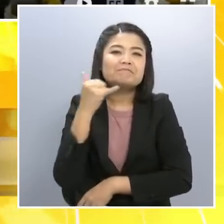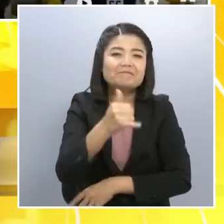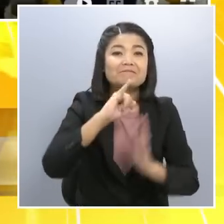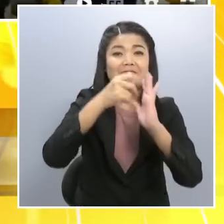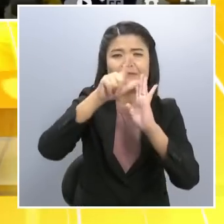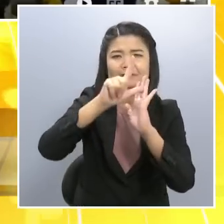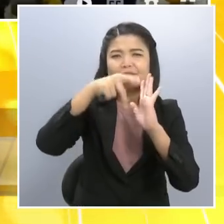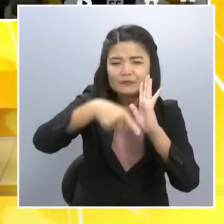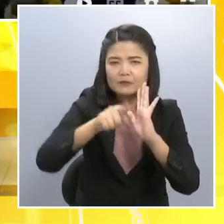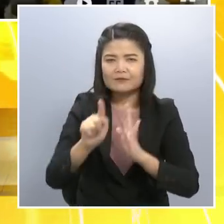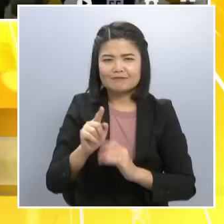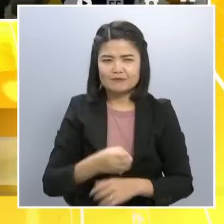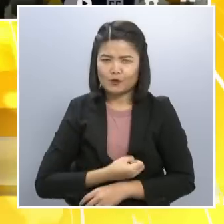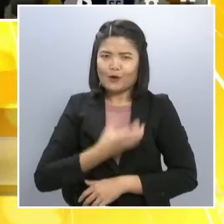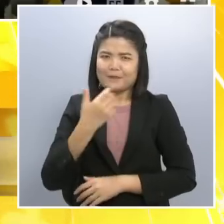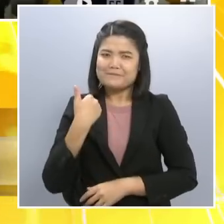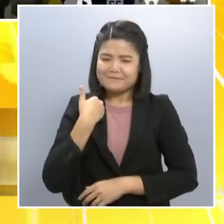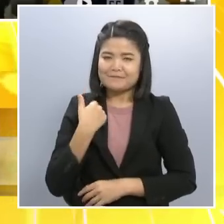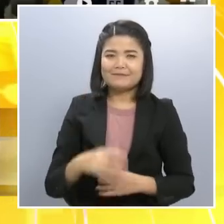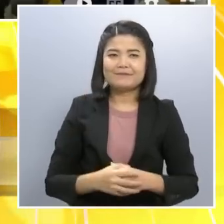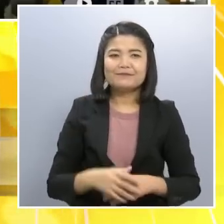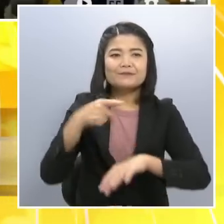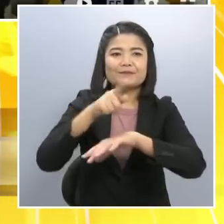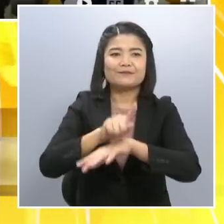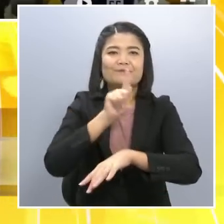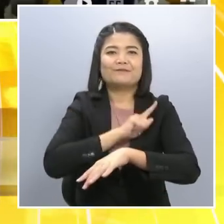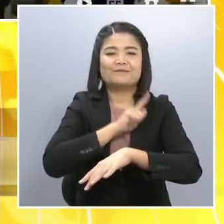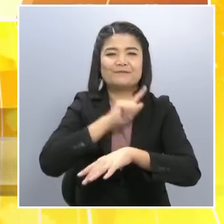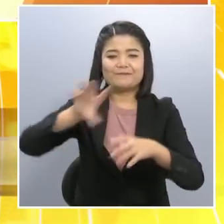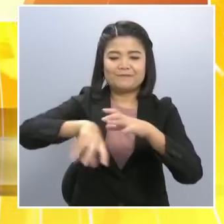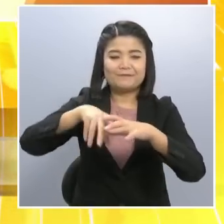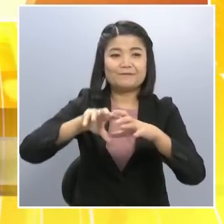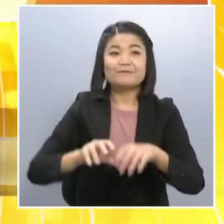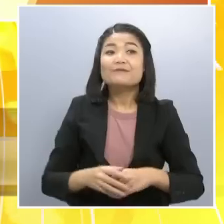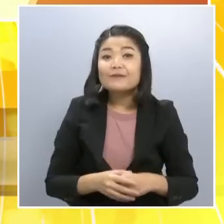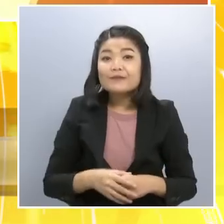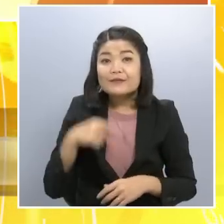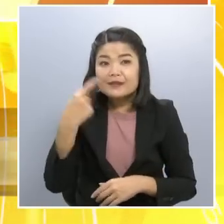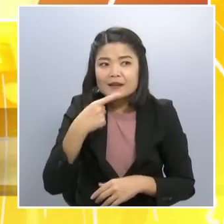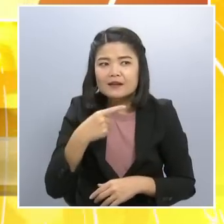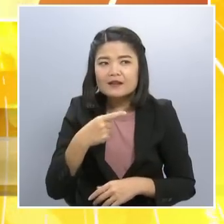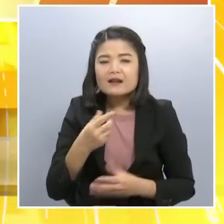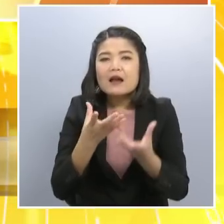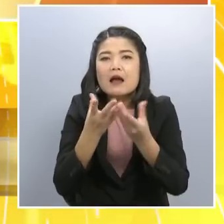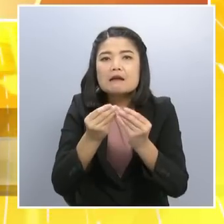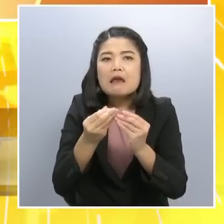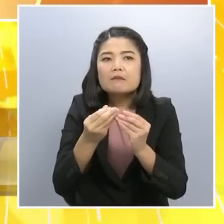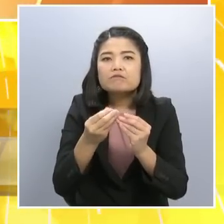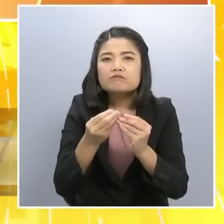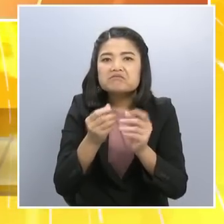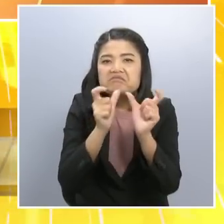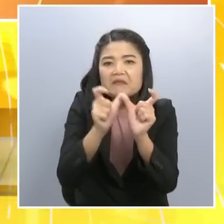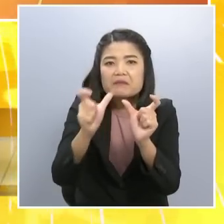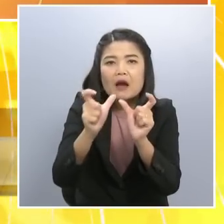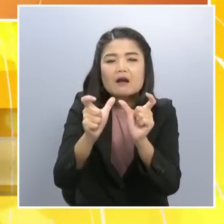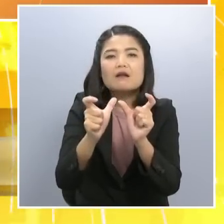ว่าทุกอย่างเป็นไปด้วยความโปร่งใสนี่คือท่านประธานในการออกรางวัล นะคะแต่อีกท่านนึงที่ออกมายืนยันว่าไม่ได้ล็อกเลข ท่านพูดทุกงวดอะเวลาเลขแป